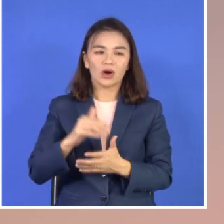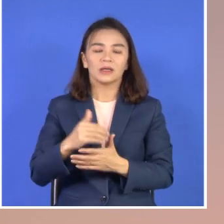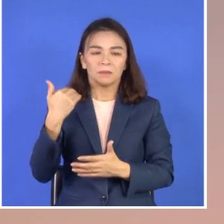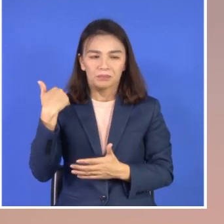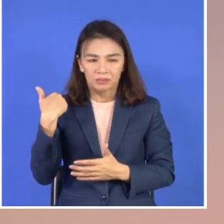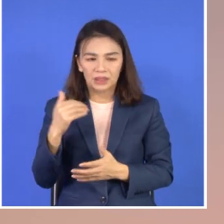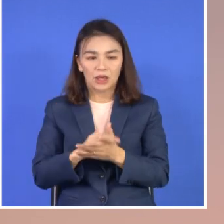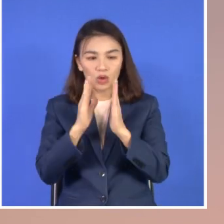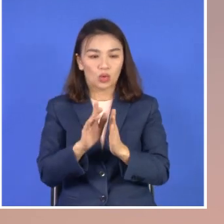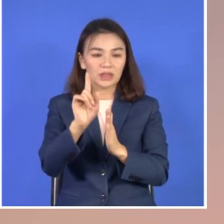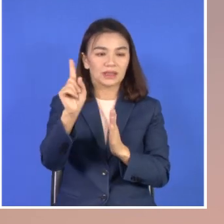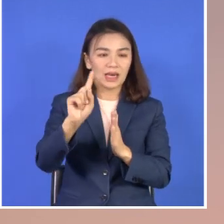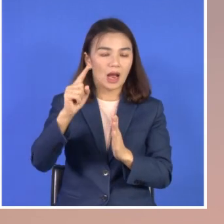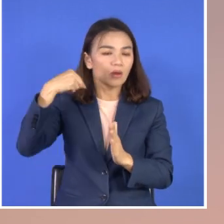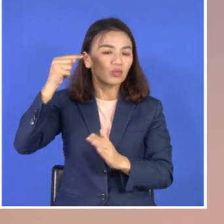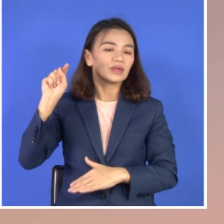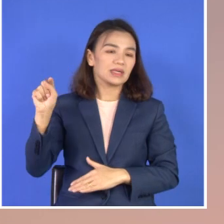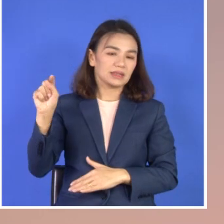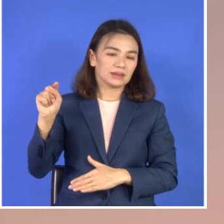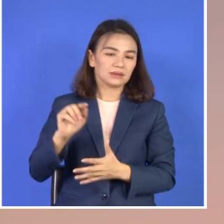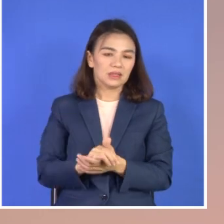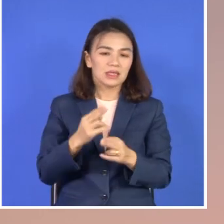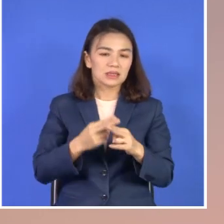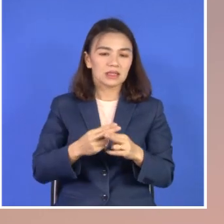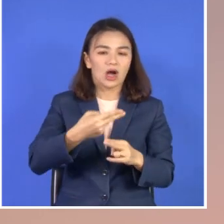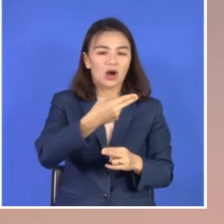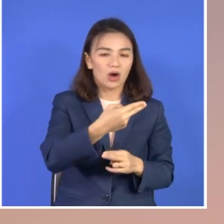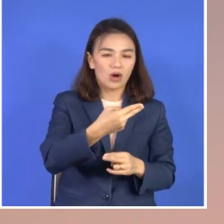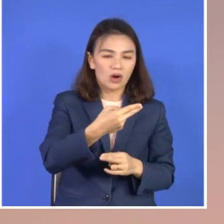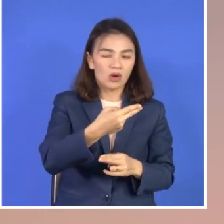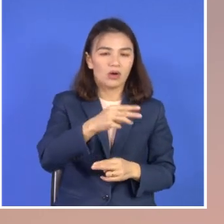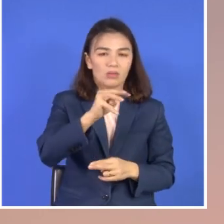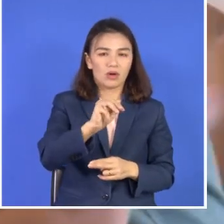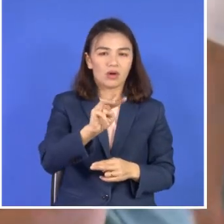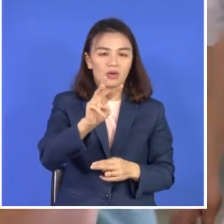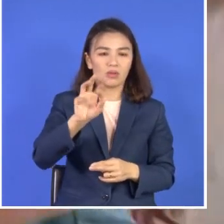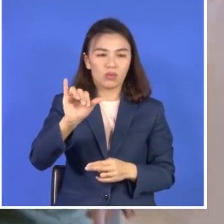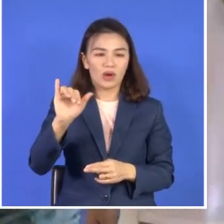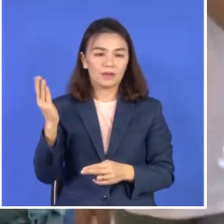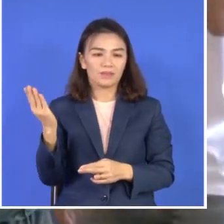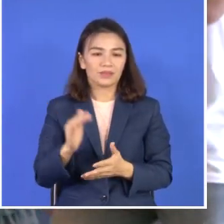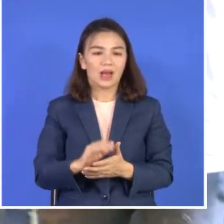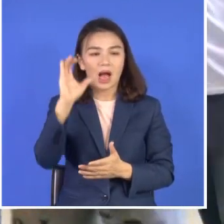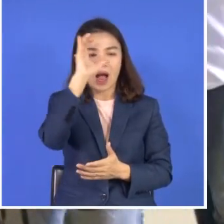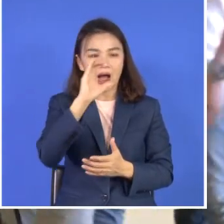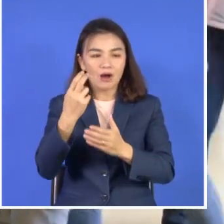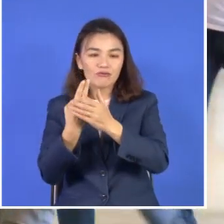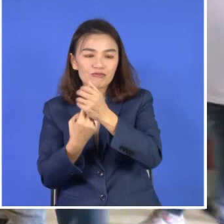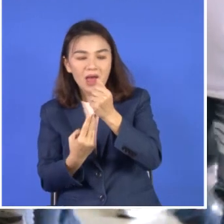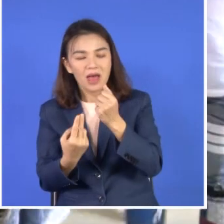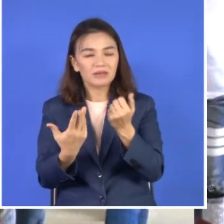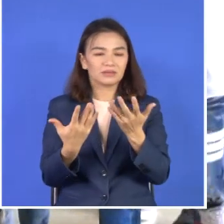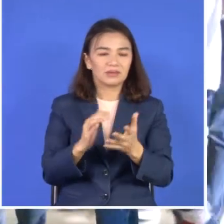เขาอ้างบอกว่าถูกผู้หญิงคนเนี้ยใช้ชื่อตัวแทนว่าหมวยบุษราคัมเข้ามาตีสนิทผ่านแอปหาคู่แล้วก็พูดคุยออกอุบาย